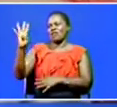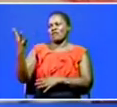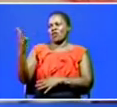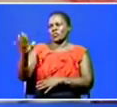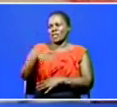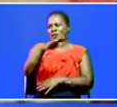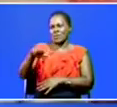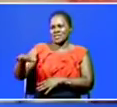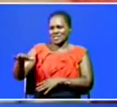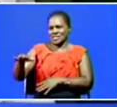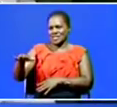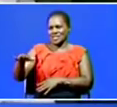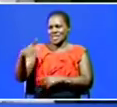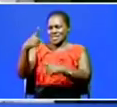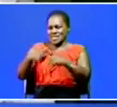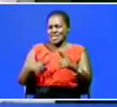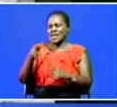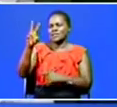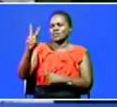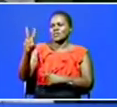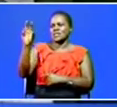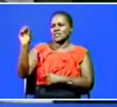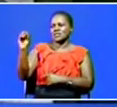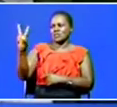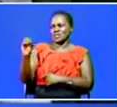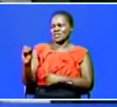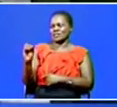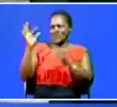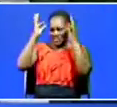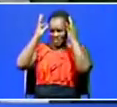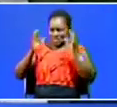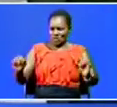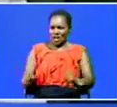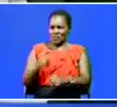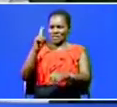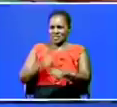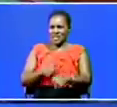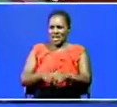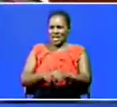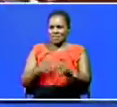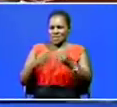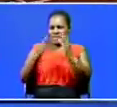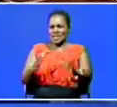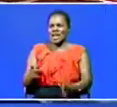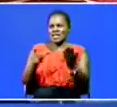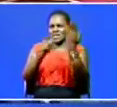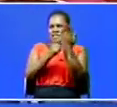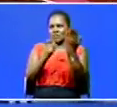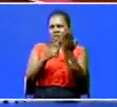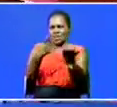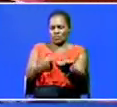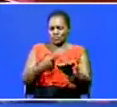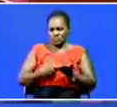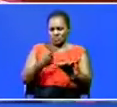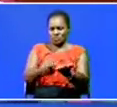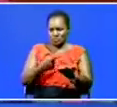la 12, yani mwaka 2020. Hatua hii inajiri wakati wadau wa Kiswahili nchini wamekuwa wakijadili